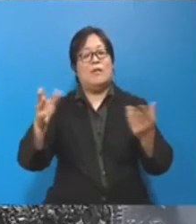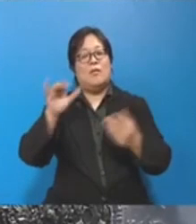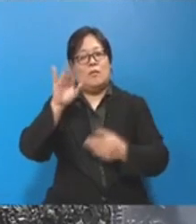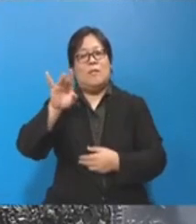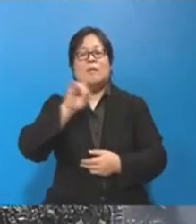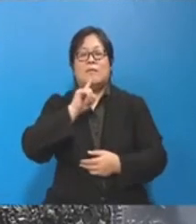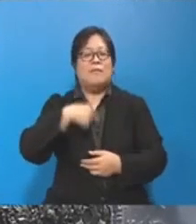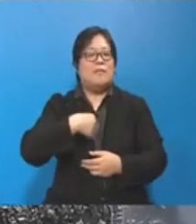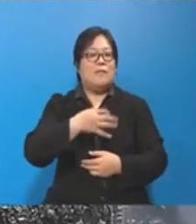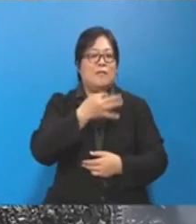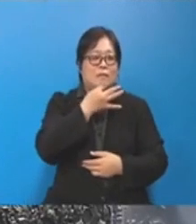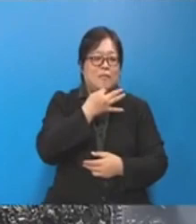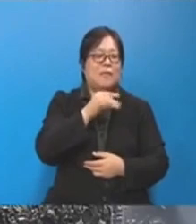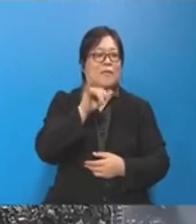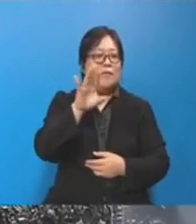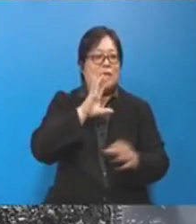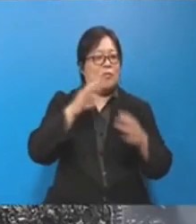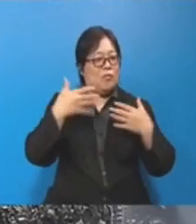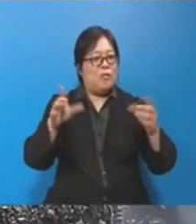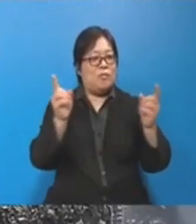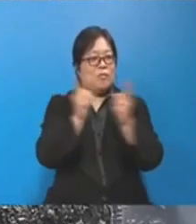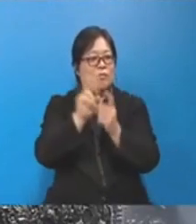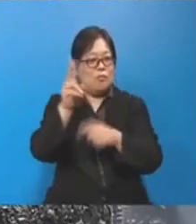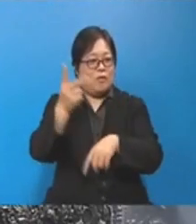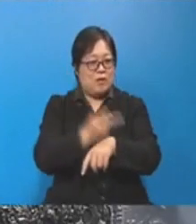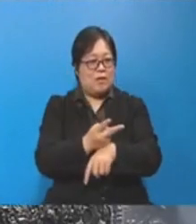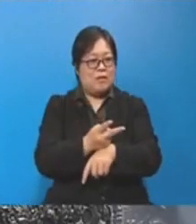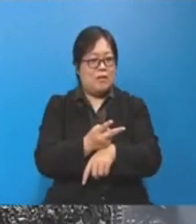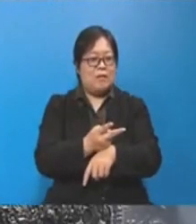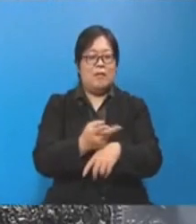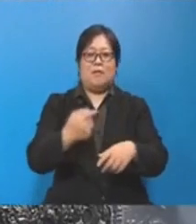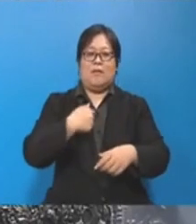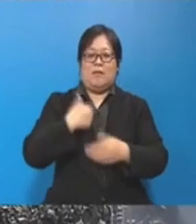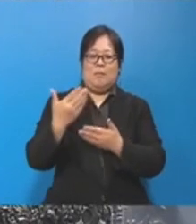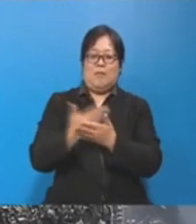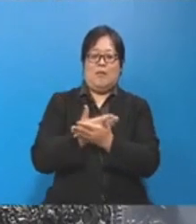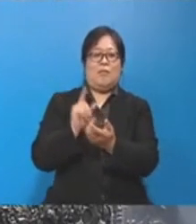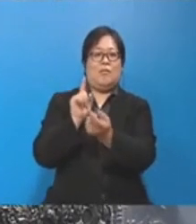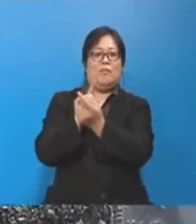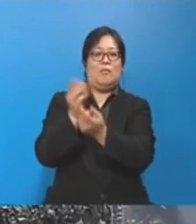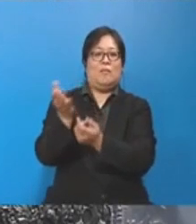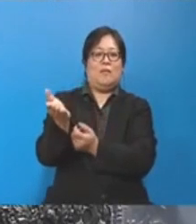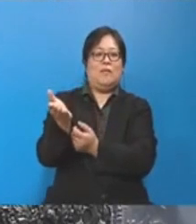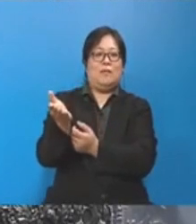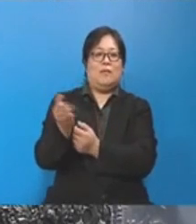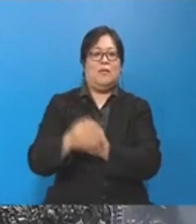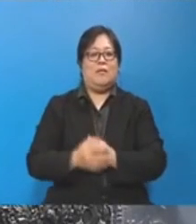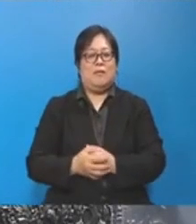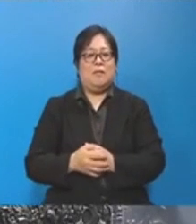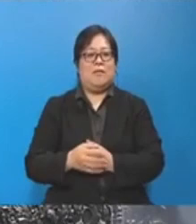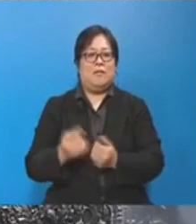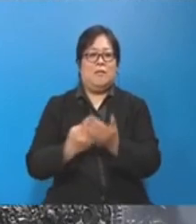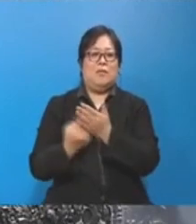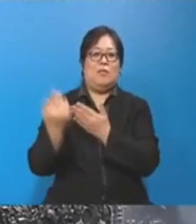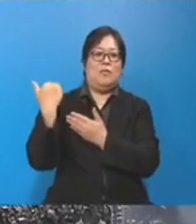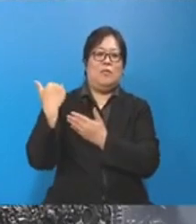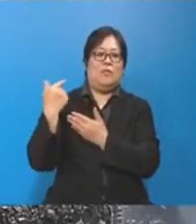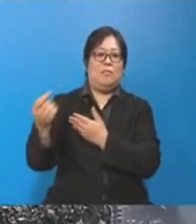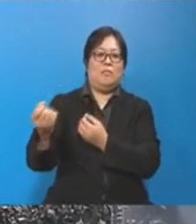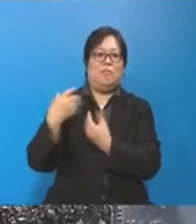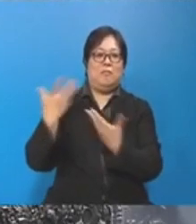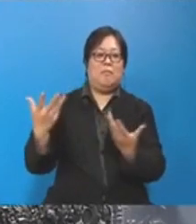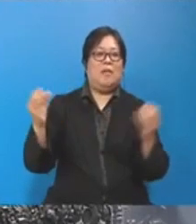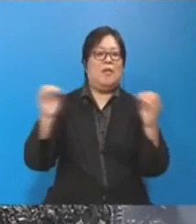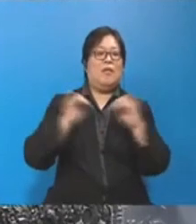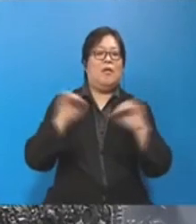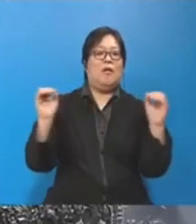rumah saya heran yang pro maka telah berjumpa mereka dua kali saya baru jumpa dia mereka Minggu Dulu mereka